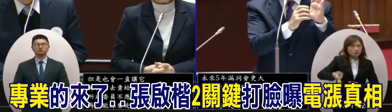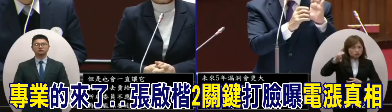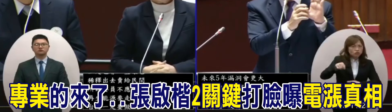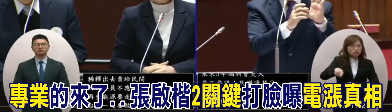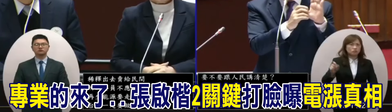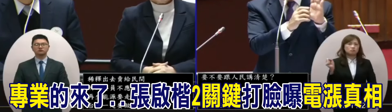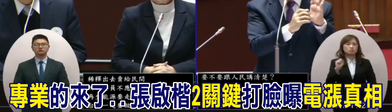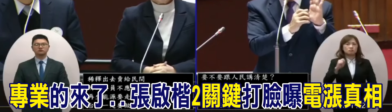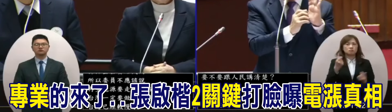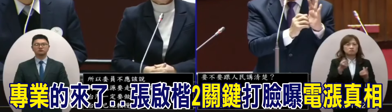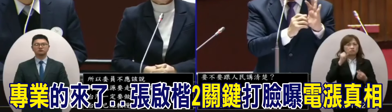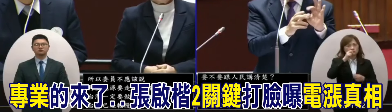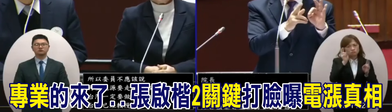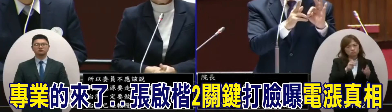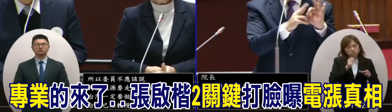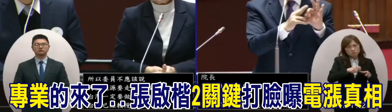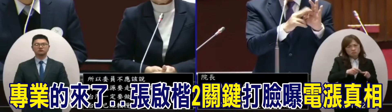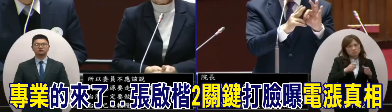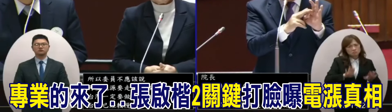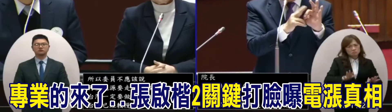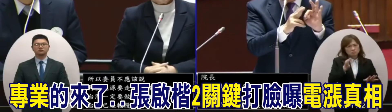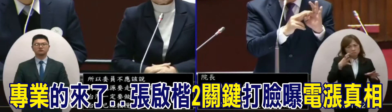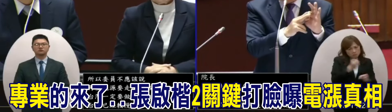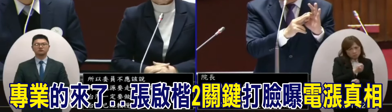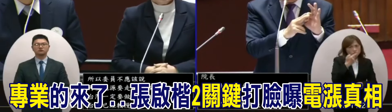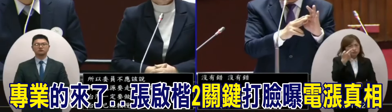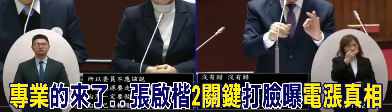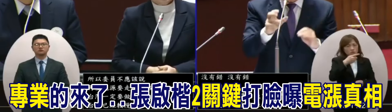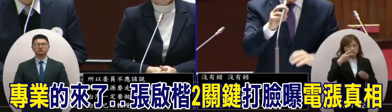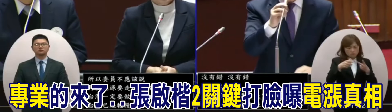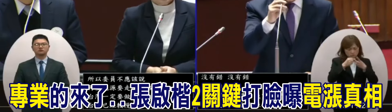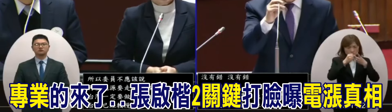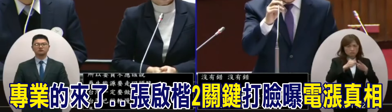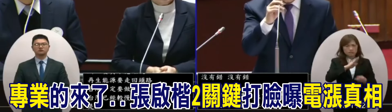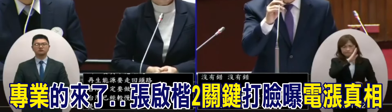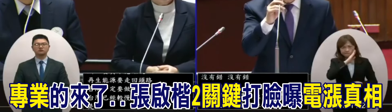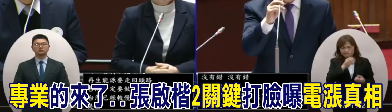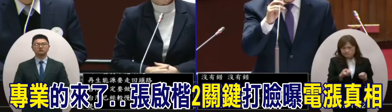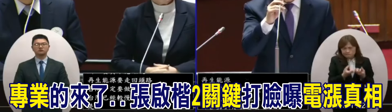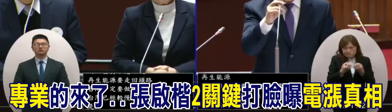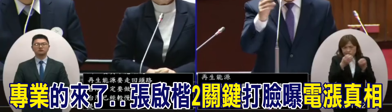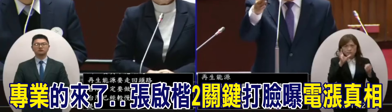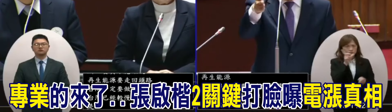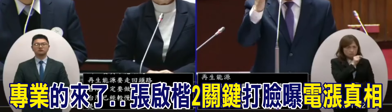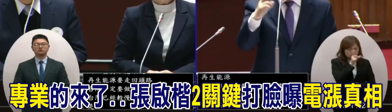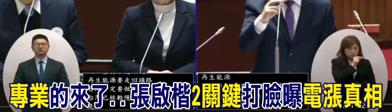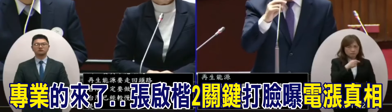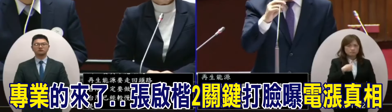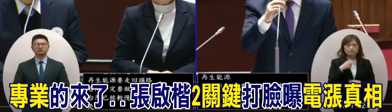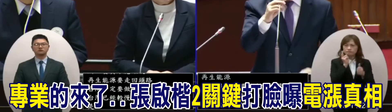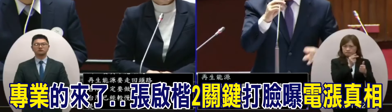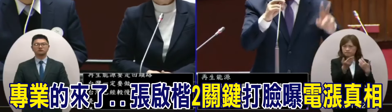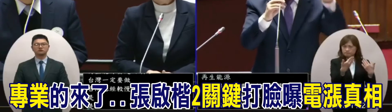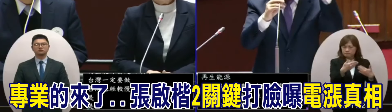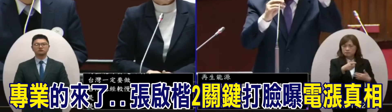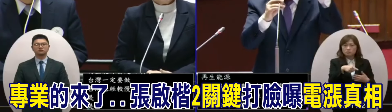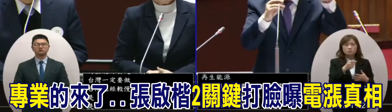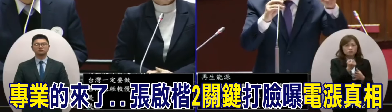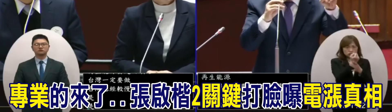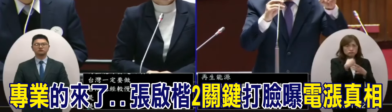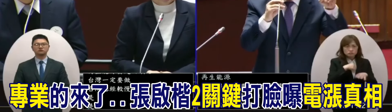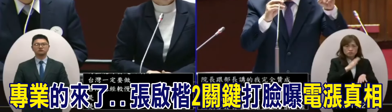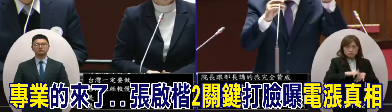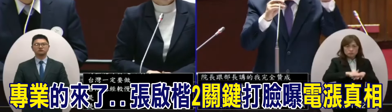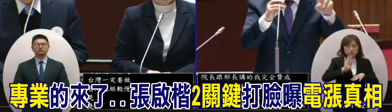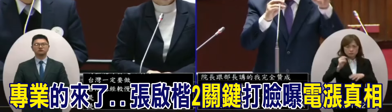电亏损这么严重的时候。第二个，弊端频传，所以我们很明确的要求，你们要有支持，我是支持的，可要做这两件